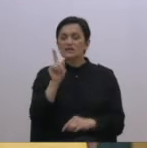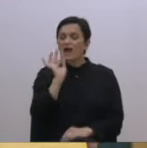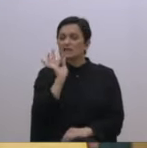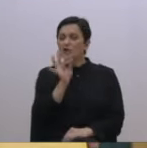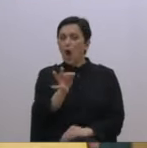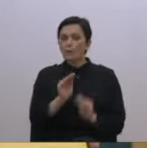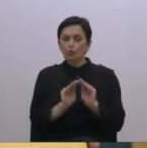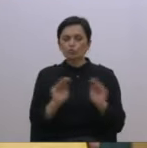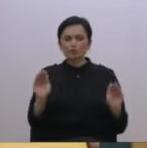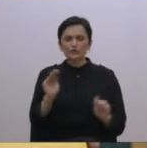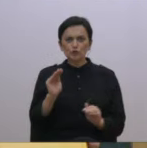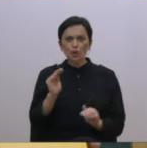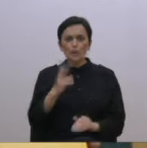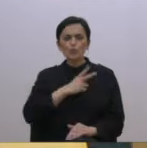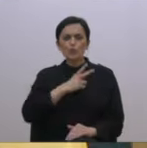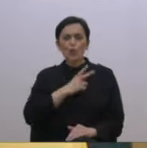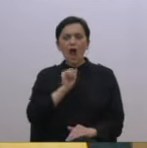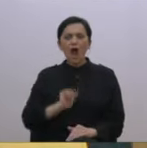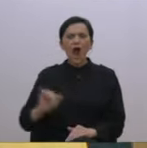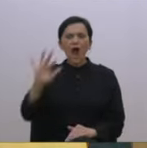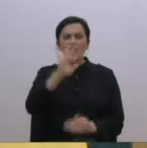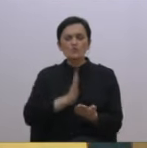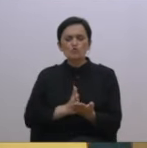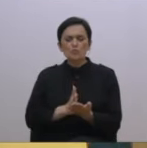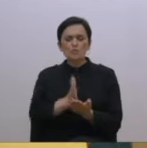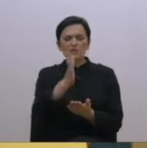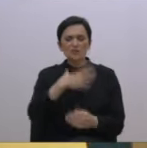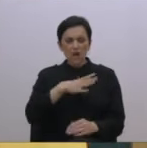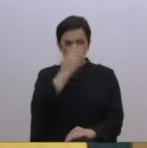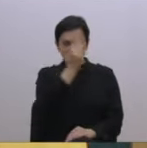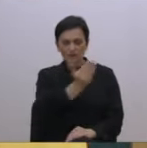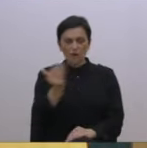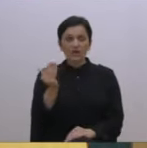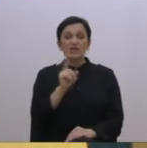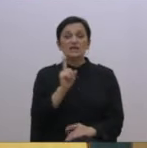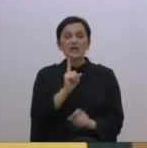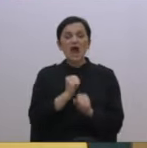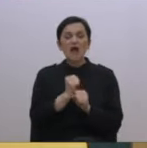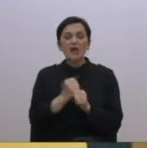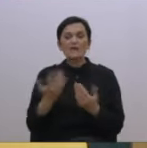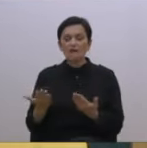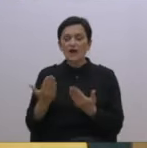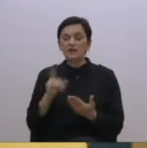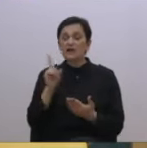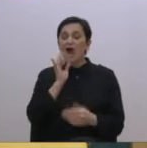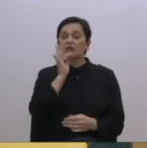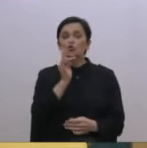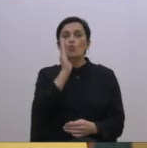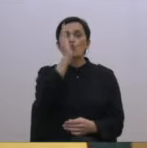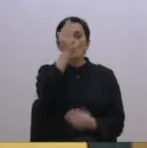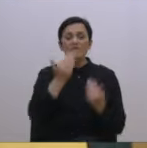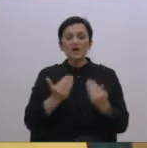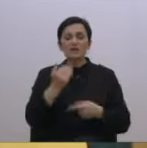რასეუბნევით მშვიდობის მოყვარე ევროპისკენ მისრაფების კონე ქართულ ხალხს? რა გავაკეთეო? რასეუბნევით მომავალ